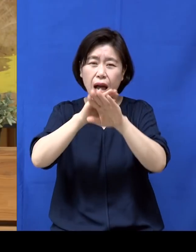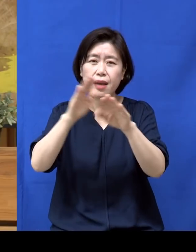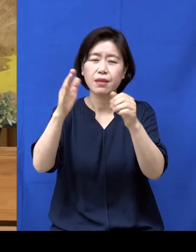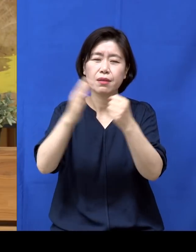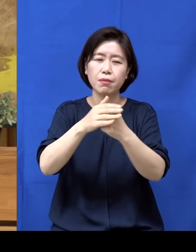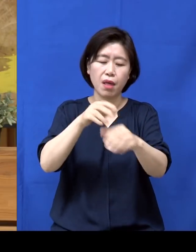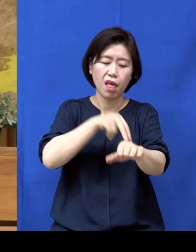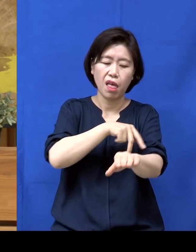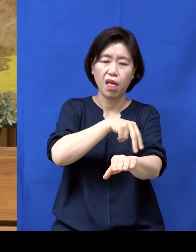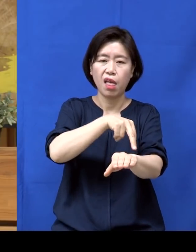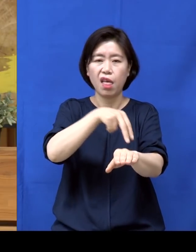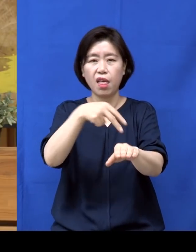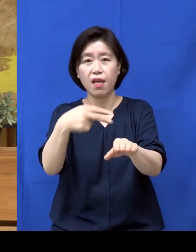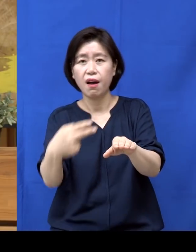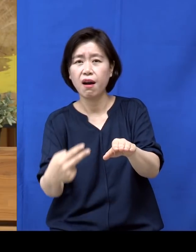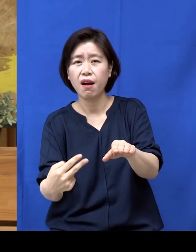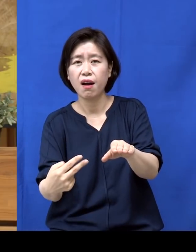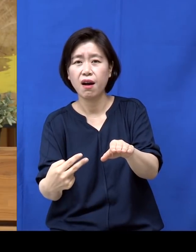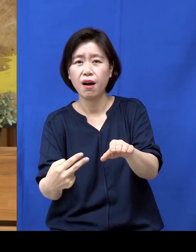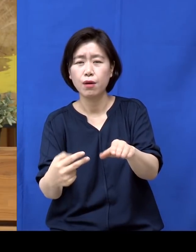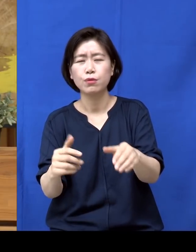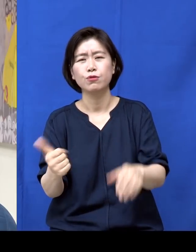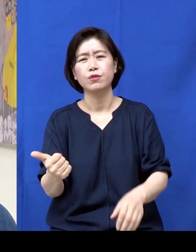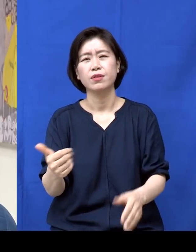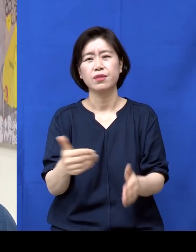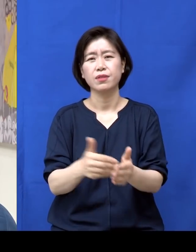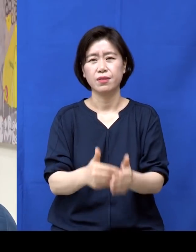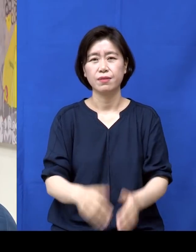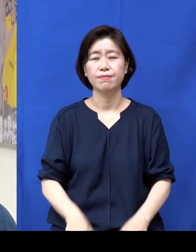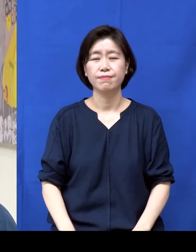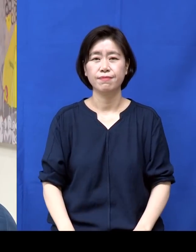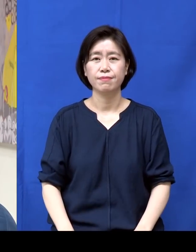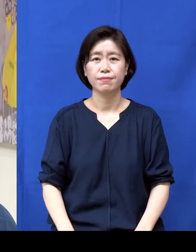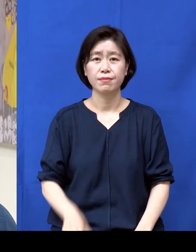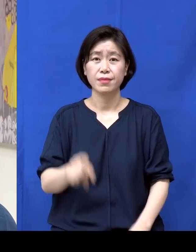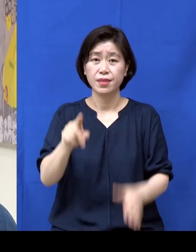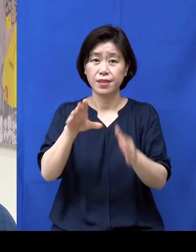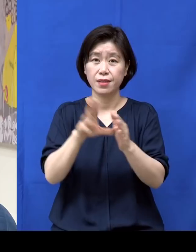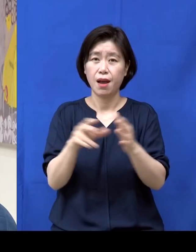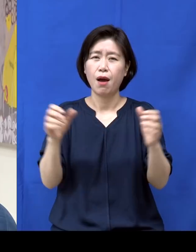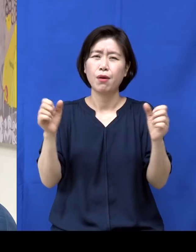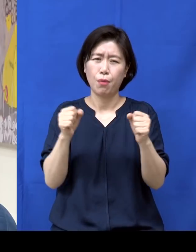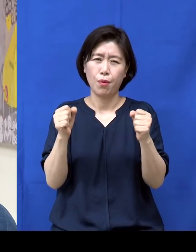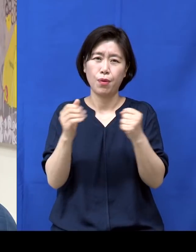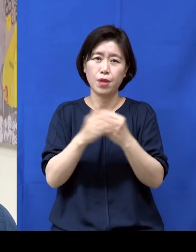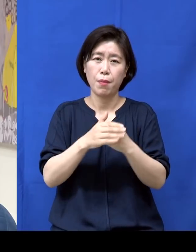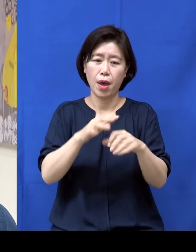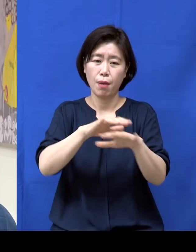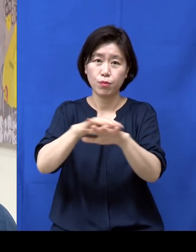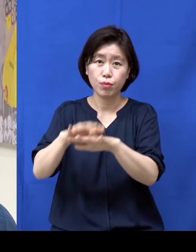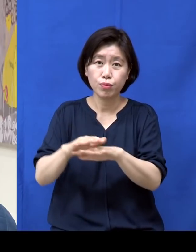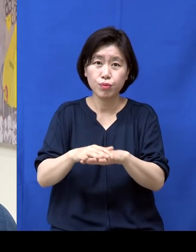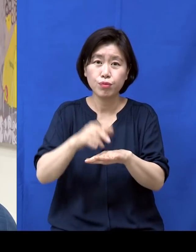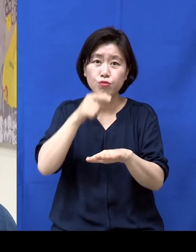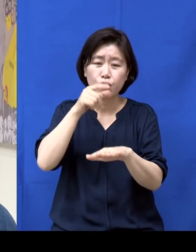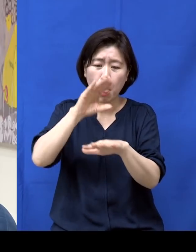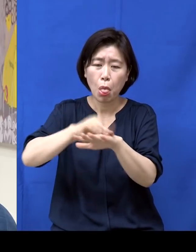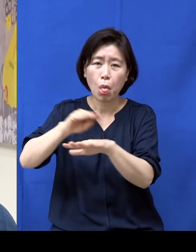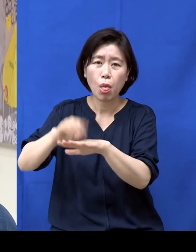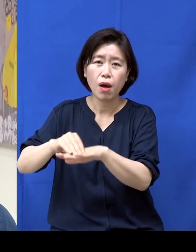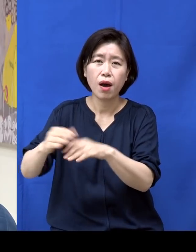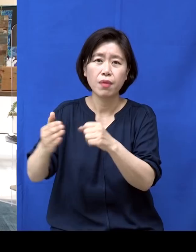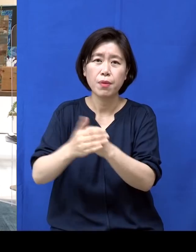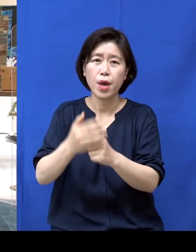실족하셔서 떨어지셨어요. 이제, 추락을 하신 거예요. 예. 그런데 이제 겨울이었는데 메말랐으니까 돌뿌리가 이제